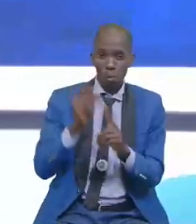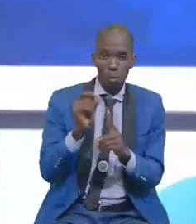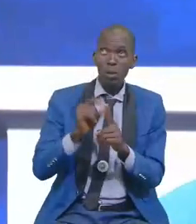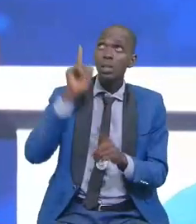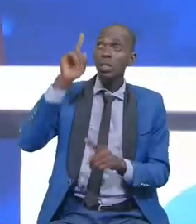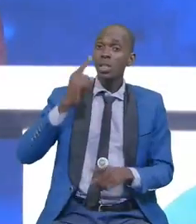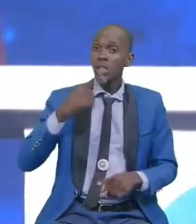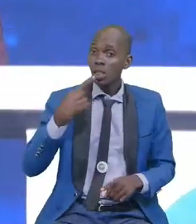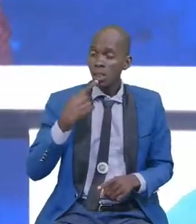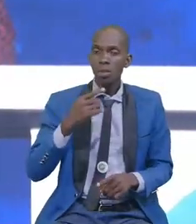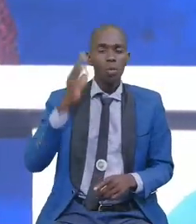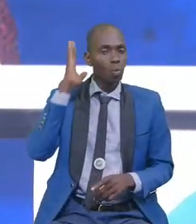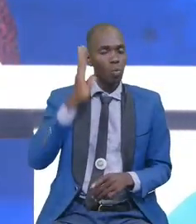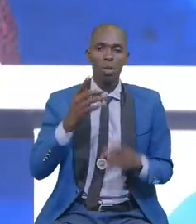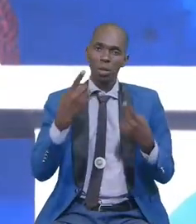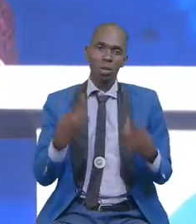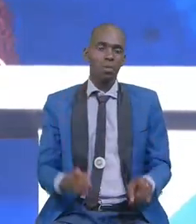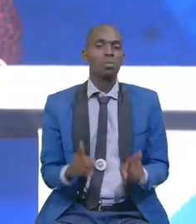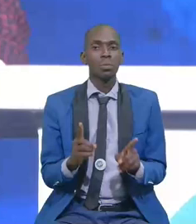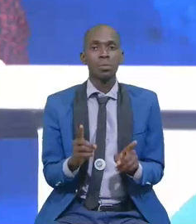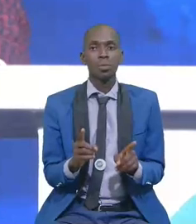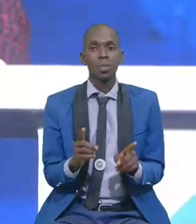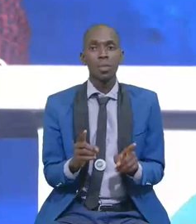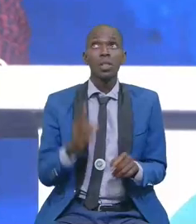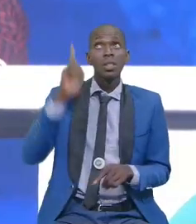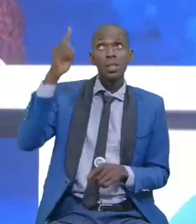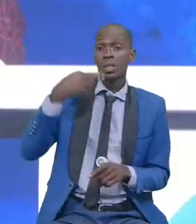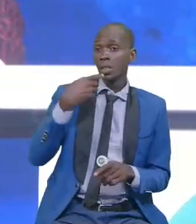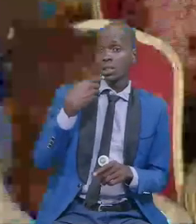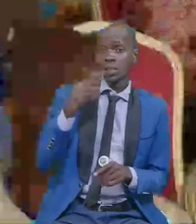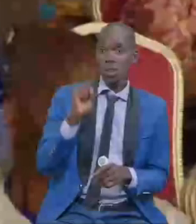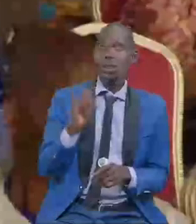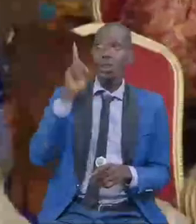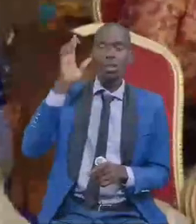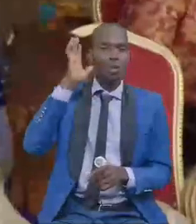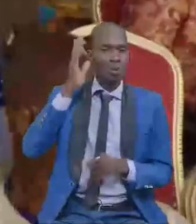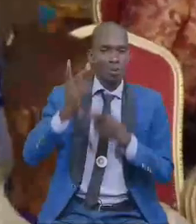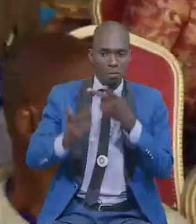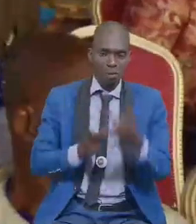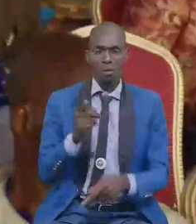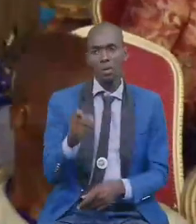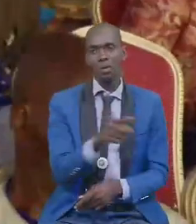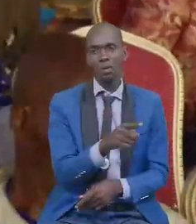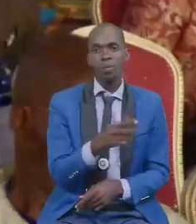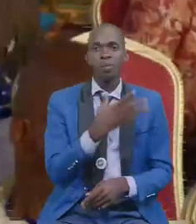et tout ce qu'il dit est accompli. Il a dit qu'il va te visiter.